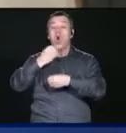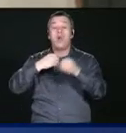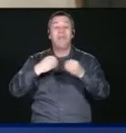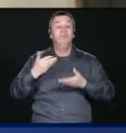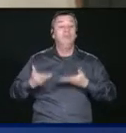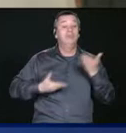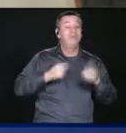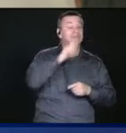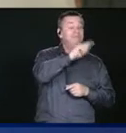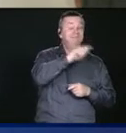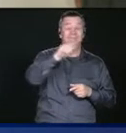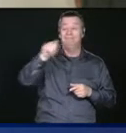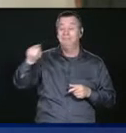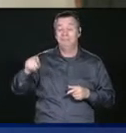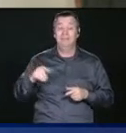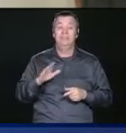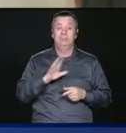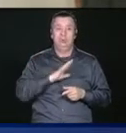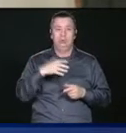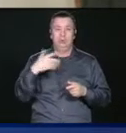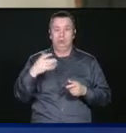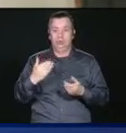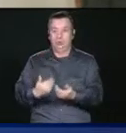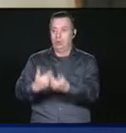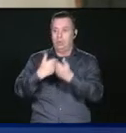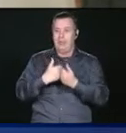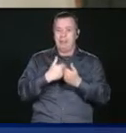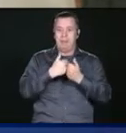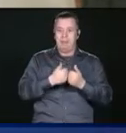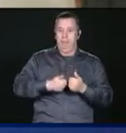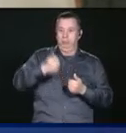demandes qui augmentent pour ses services alors